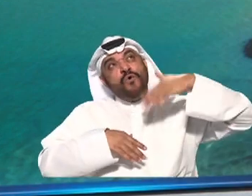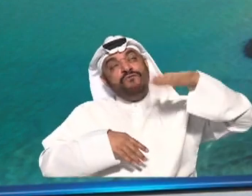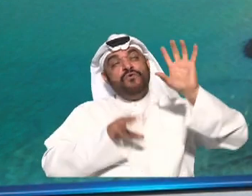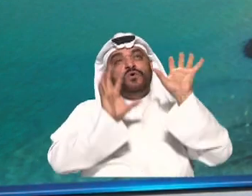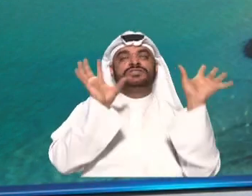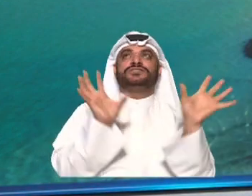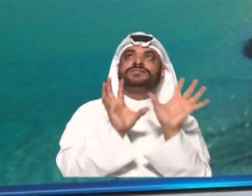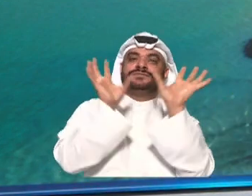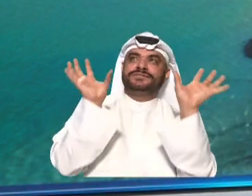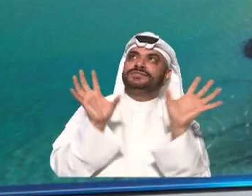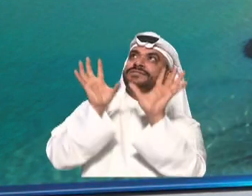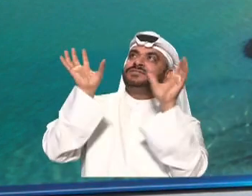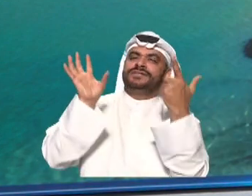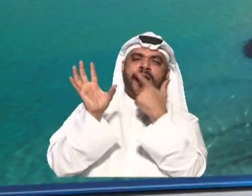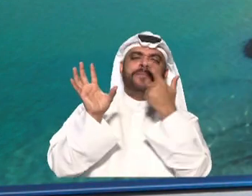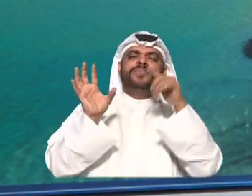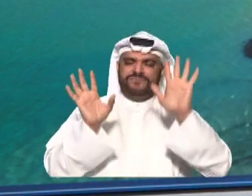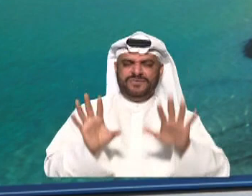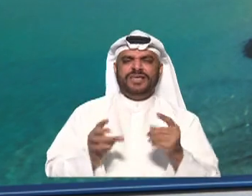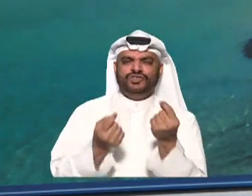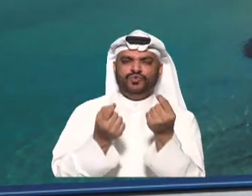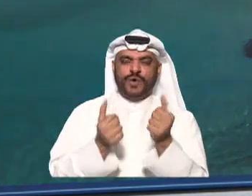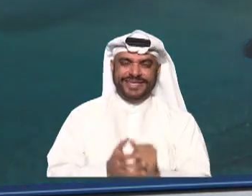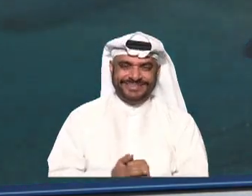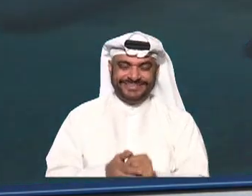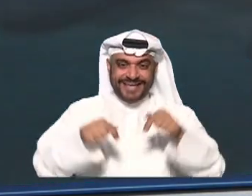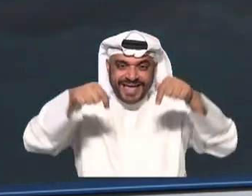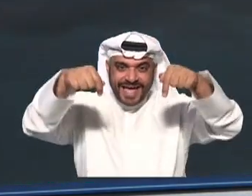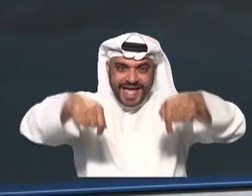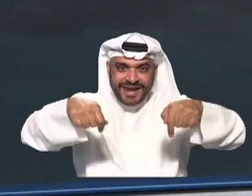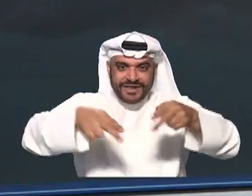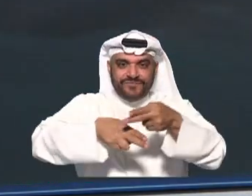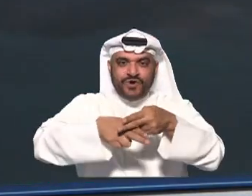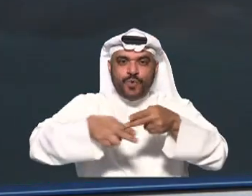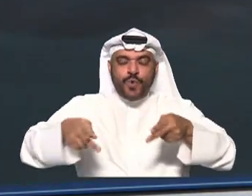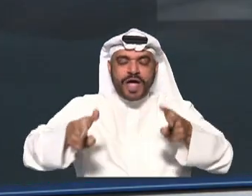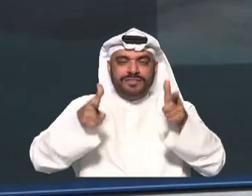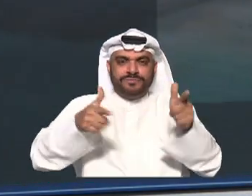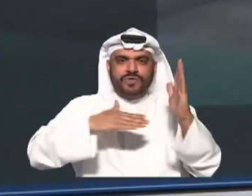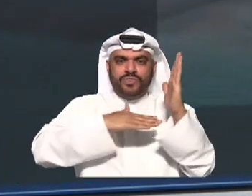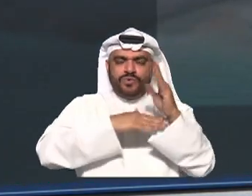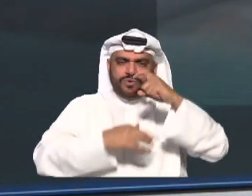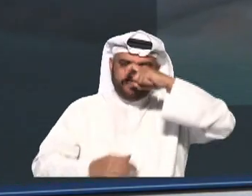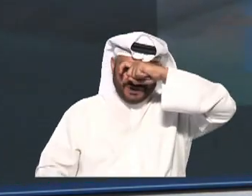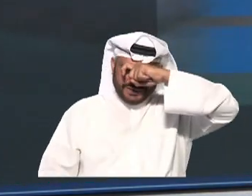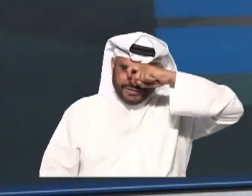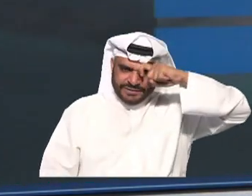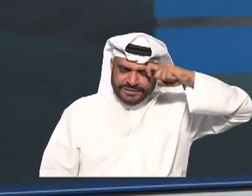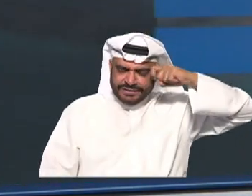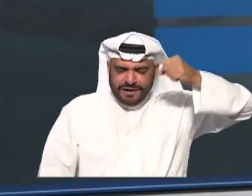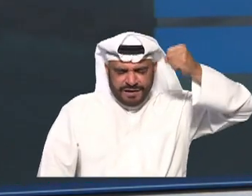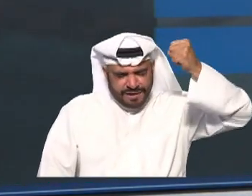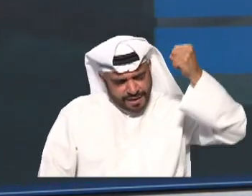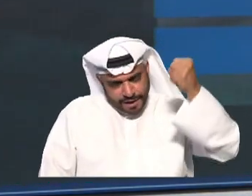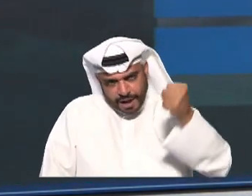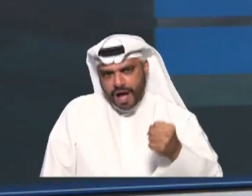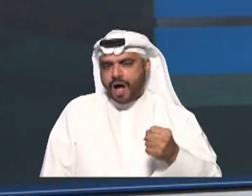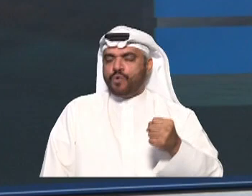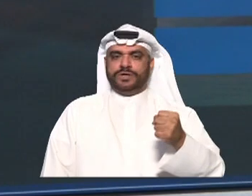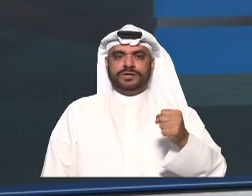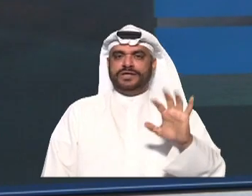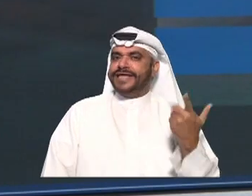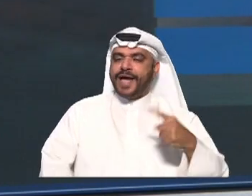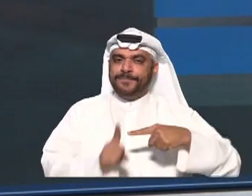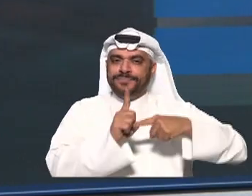المناطق حتى نهاية هذا اليوم. الأجواء الحالية في مدينة الكويت أجواء شديدة الحرارة، وتصل درجة الحرارة حاليا إلى 44